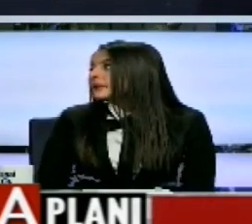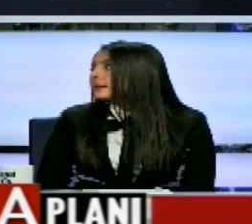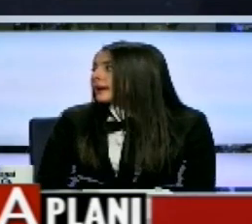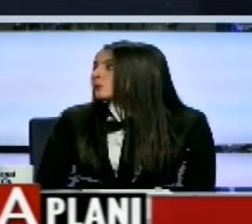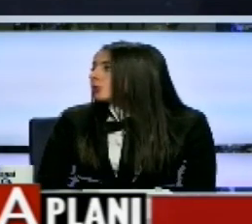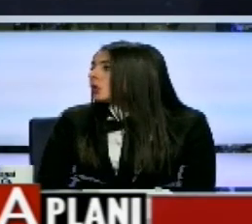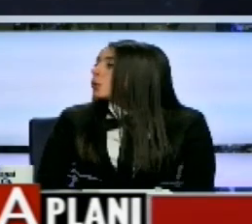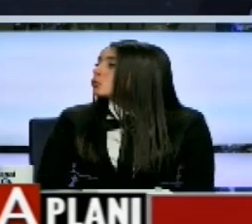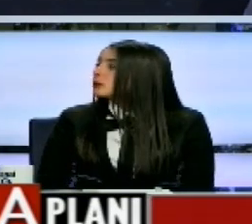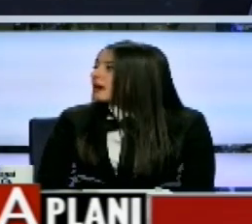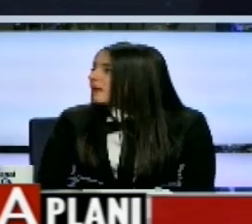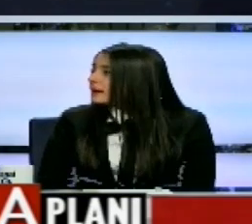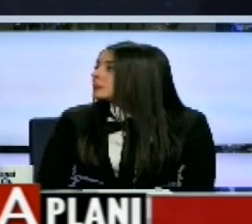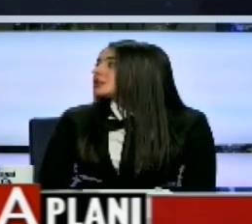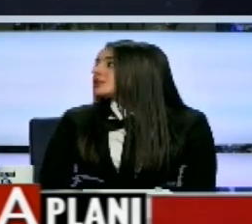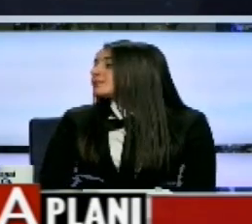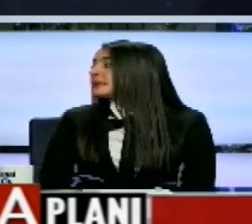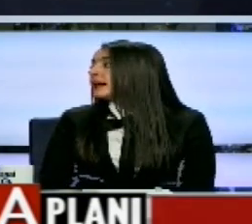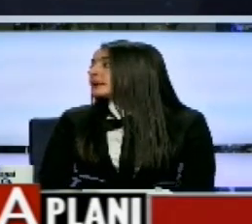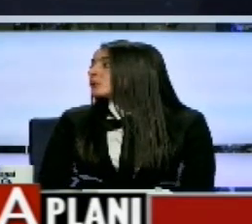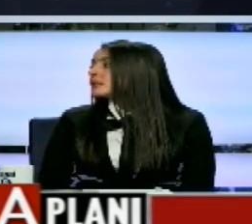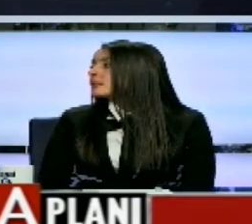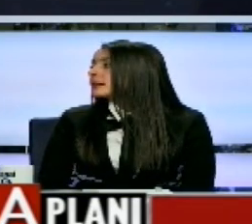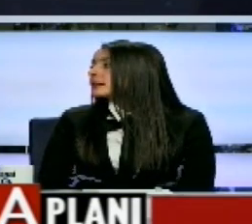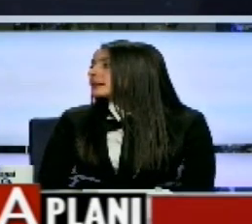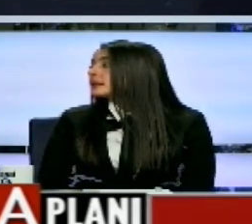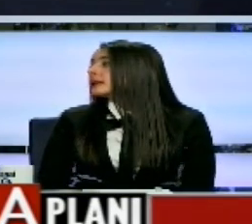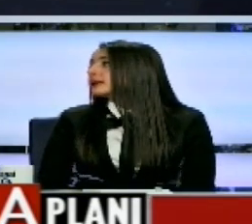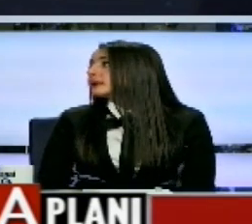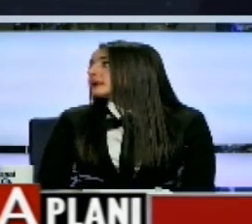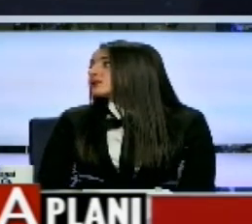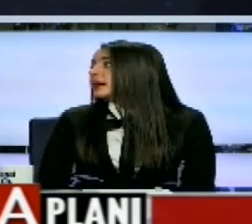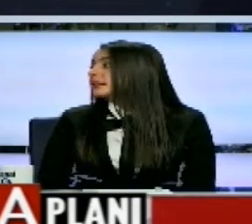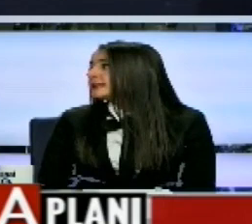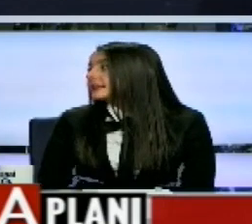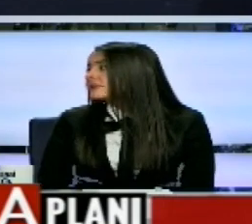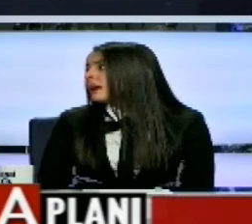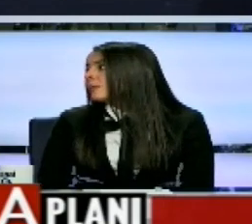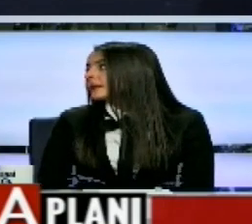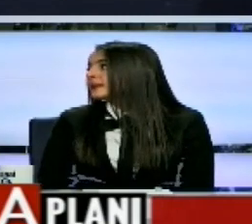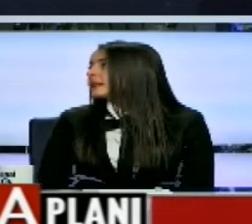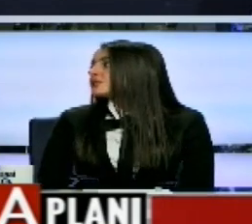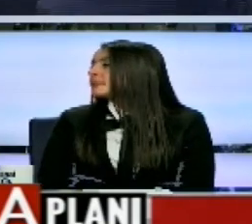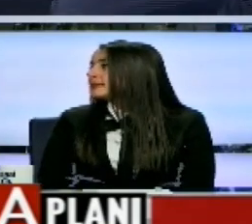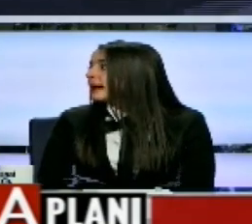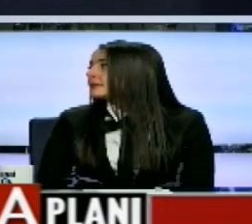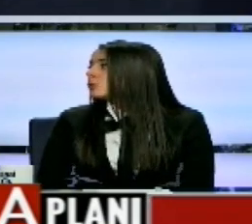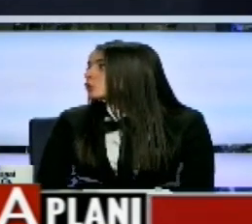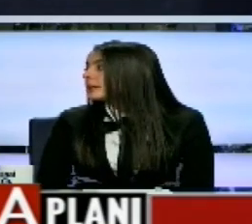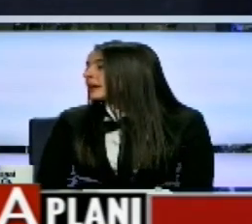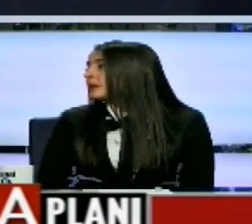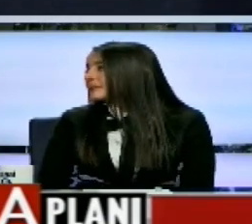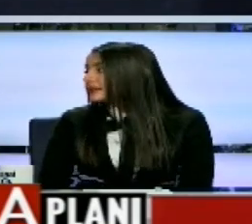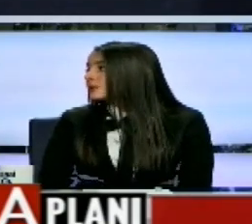üniversiteler zaten yok. Okullar var ama işitme engelli öğretmenleri işaret diliyle eğitim vermemekte. İşitme engelli ve